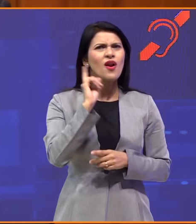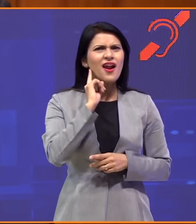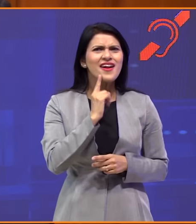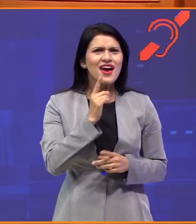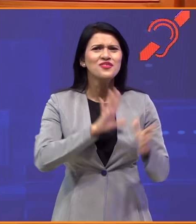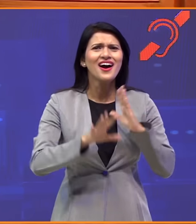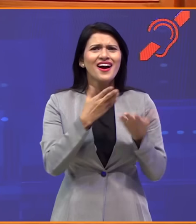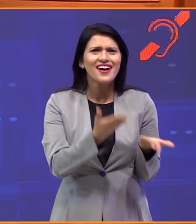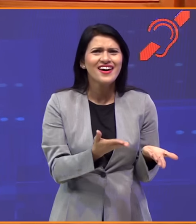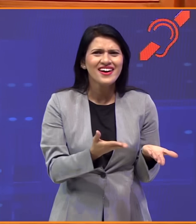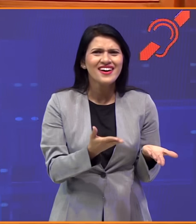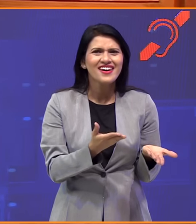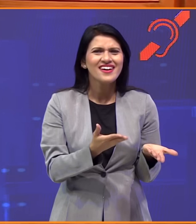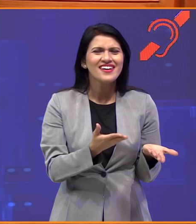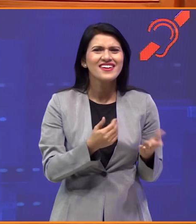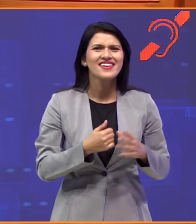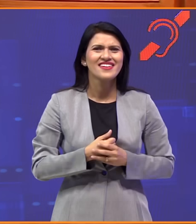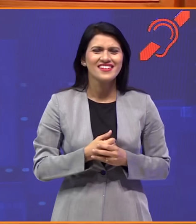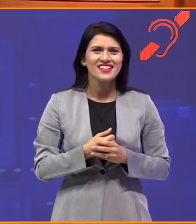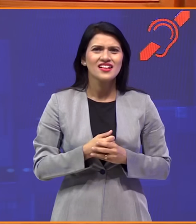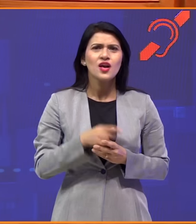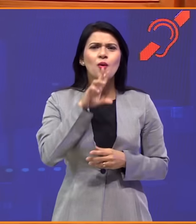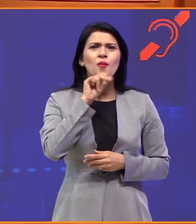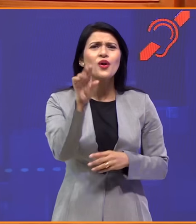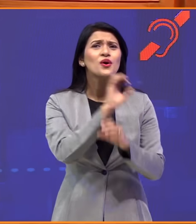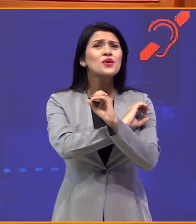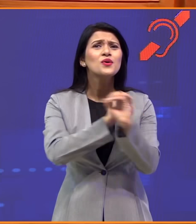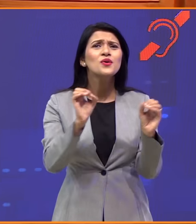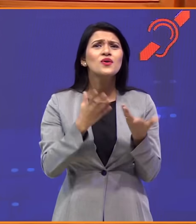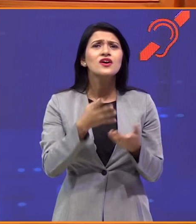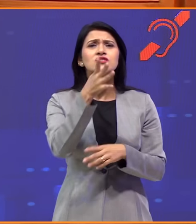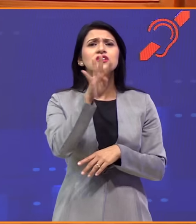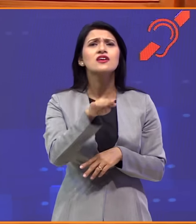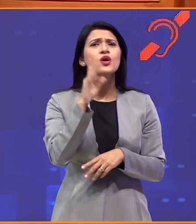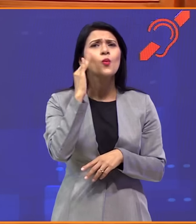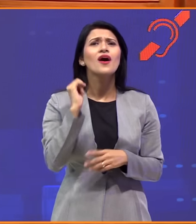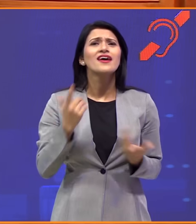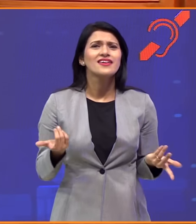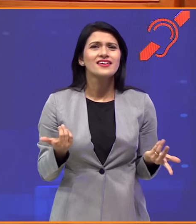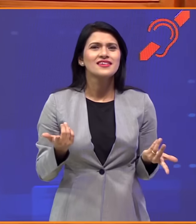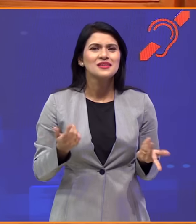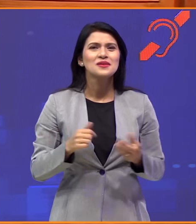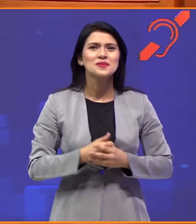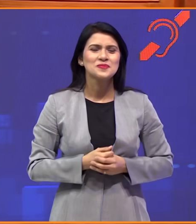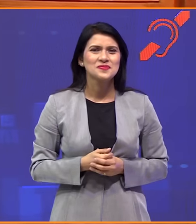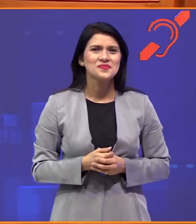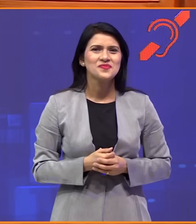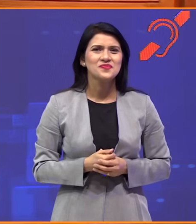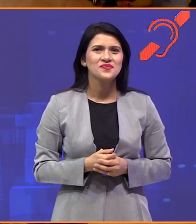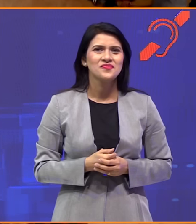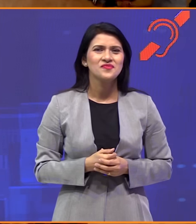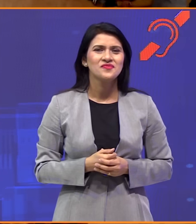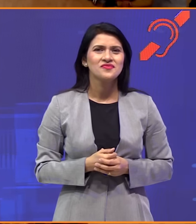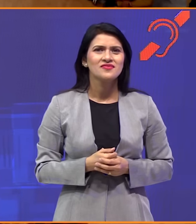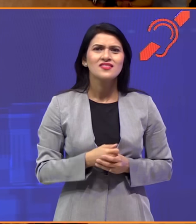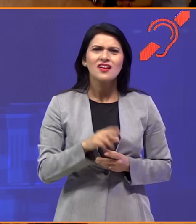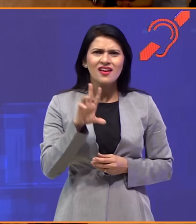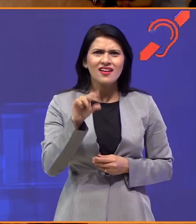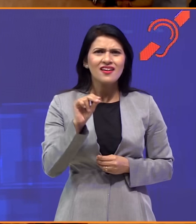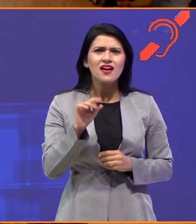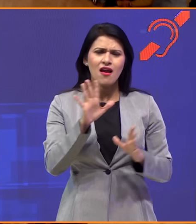रहा है तूने डायलॉग ही नहीं बोला तो 000 किस बात के तो मैंने कहा नहीं